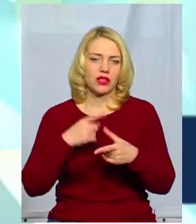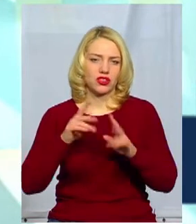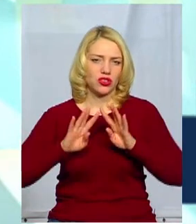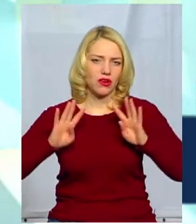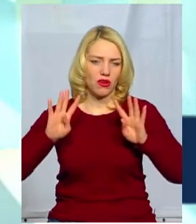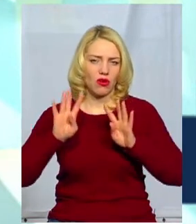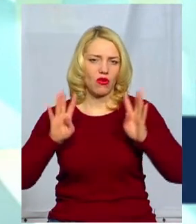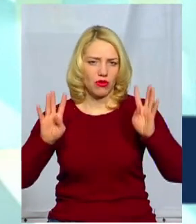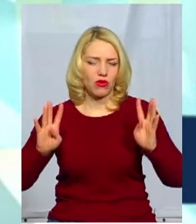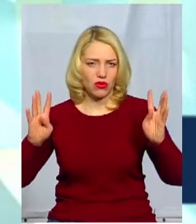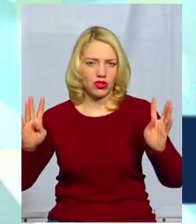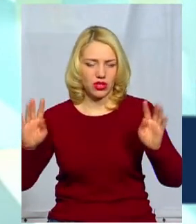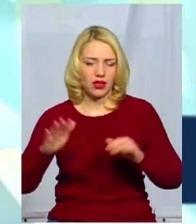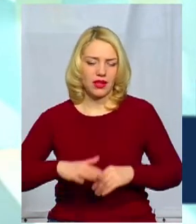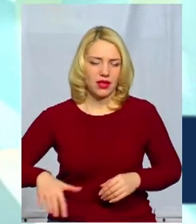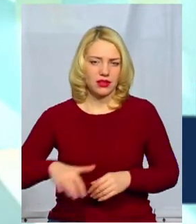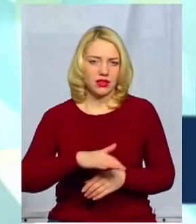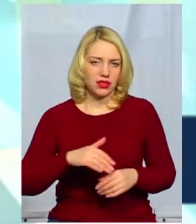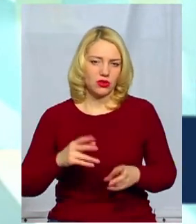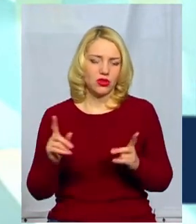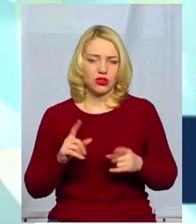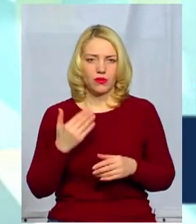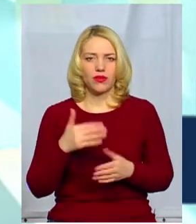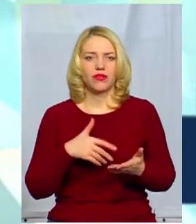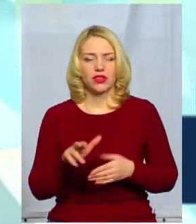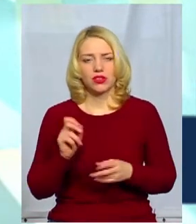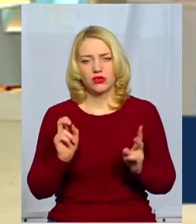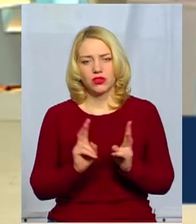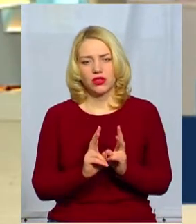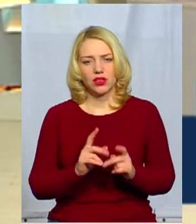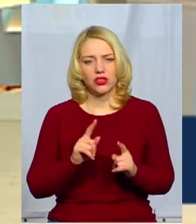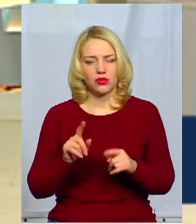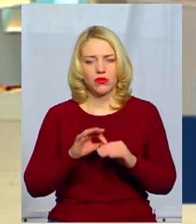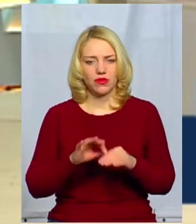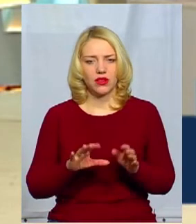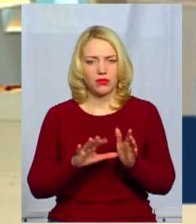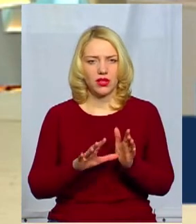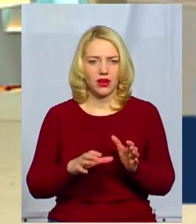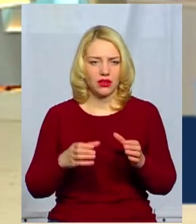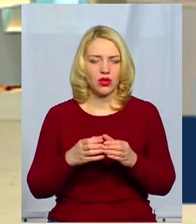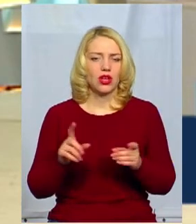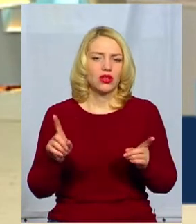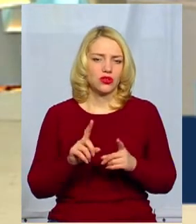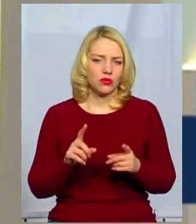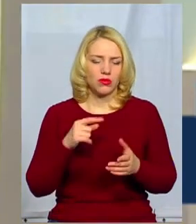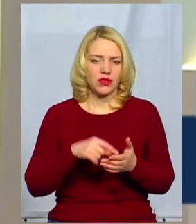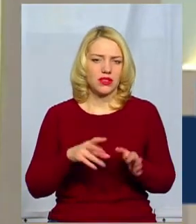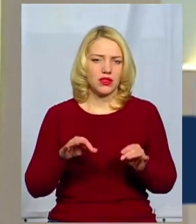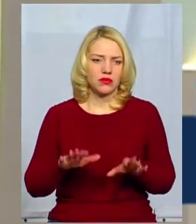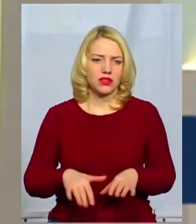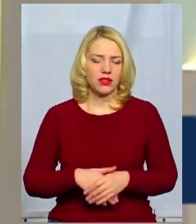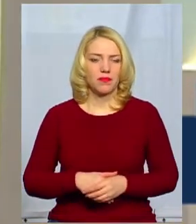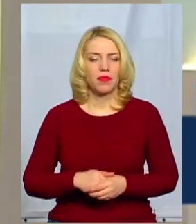територія двору, щоб вийшли, зустріли і провели бригаду, щоб нормально попасти на місце виклику. А